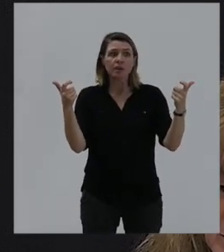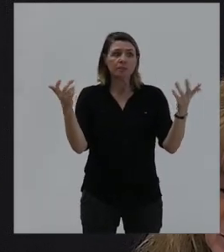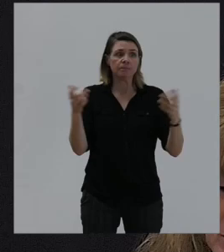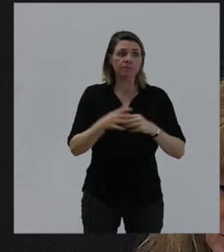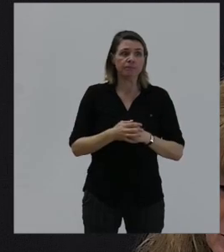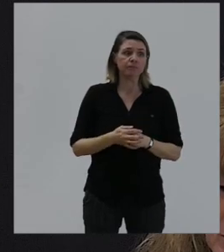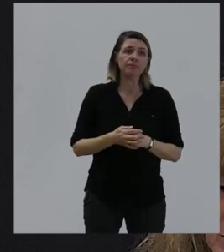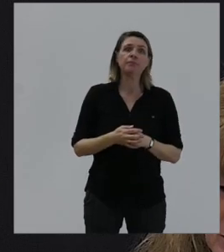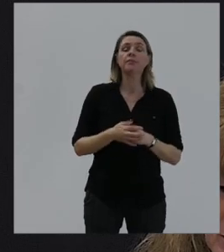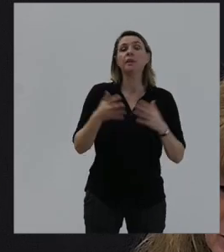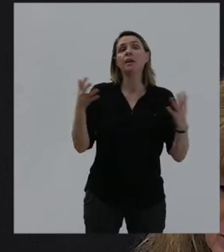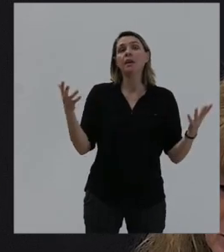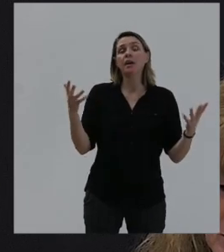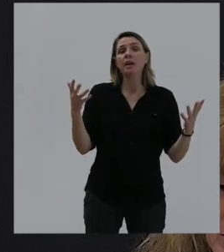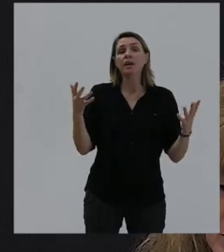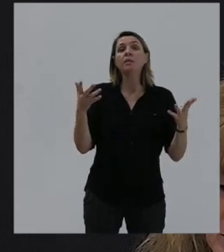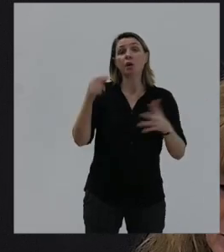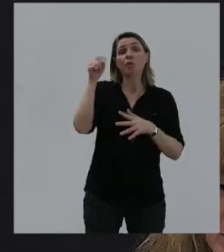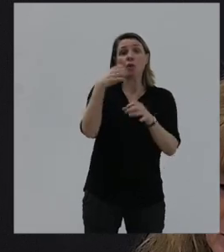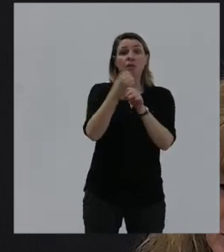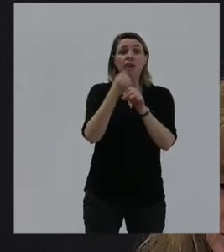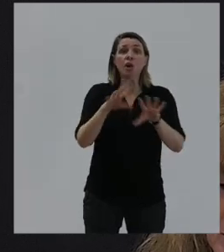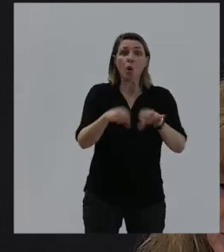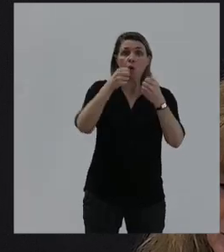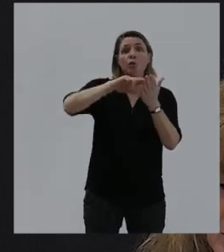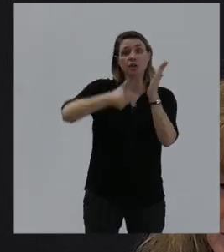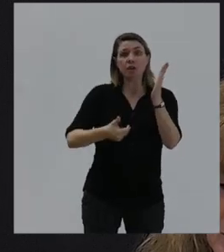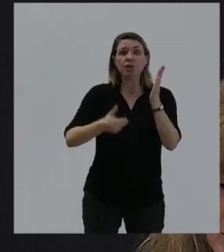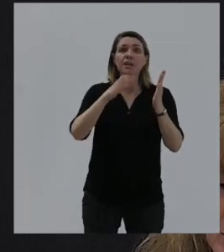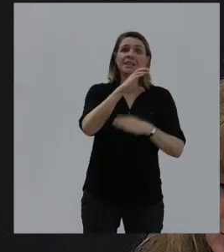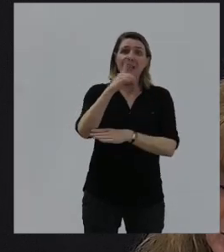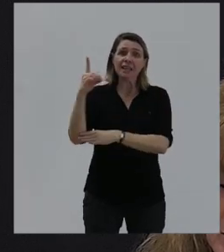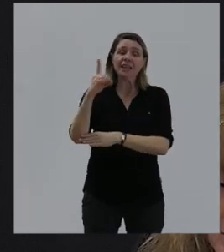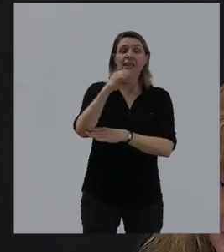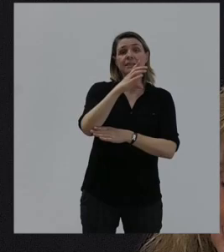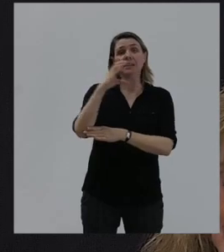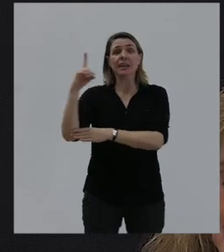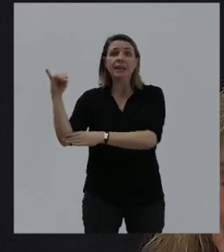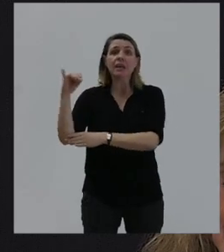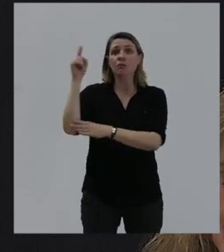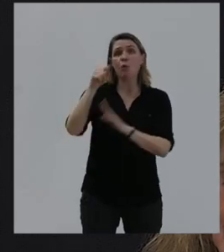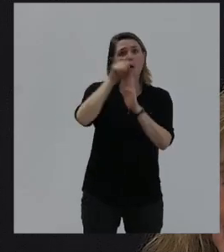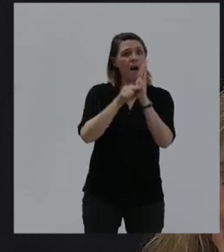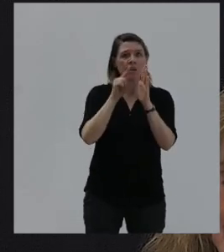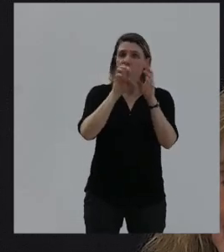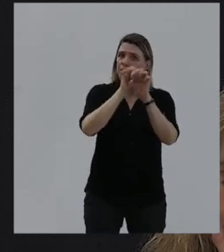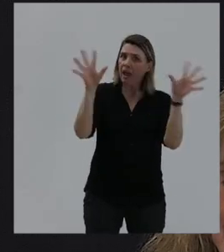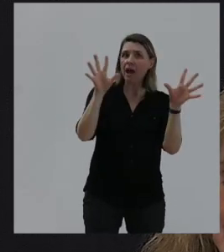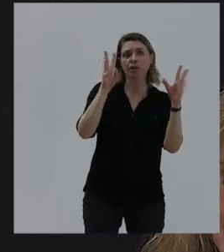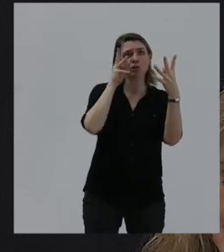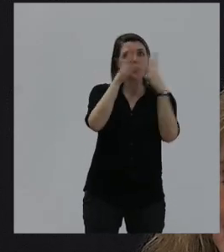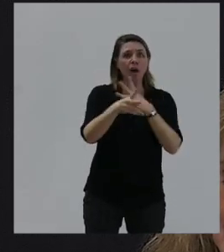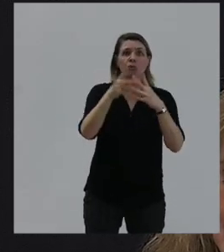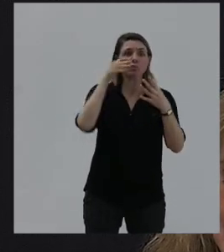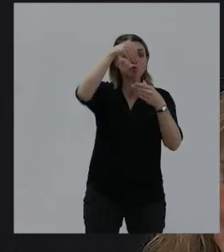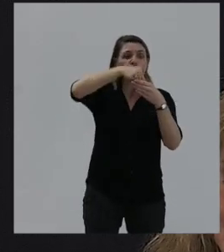public? Il va nous falloir prendre à bras le corps le travail sur l'emploi contractuel, CDD ou CDI, et établir des règles transparentes concernant tout ce qui